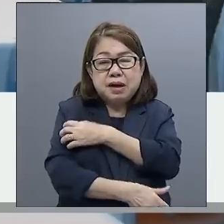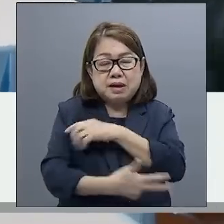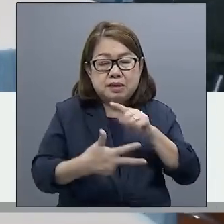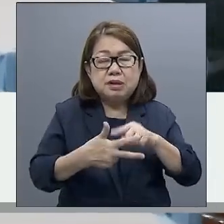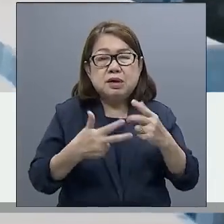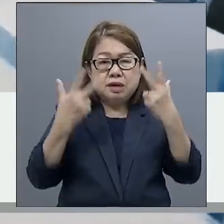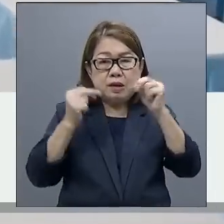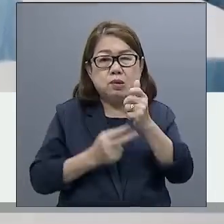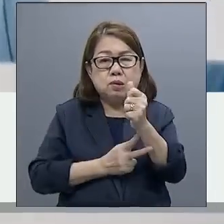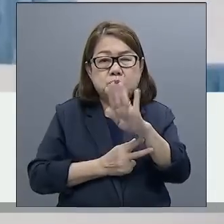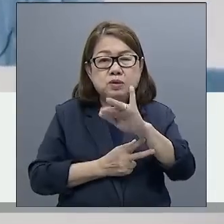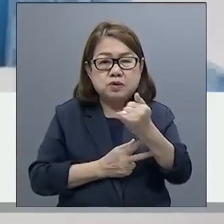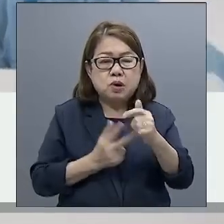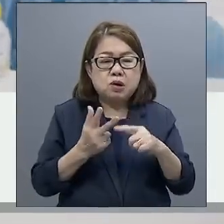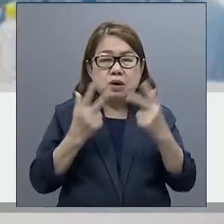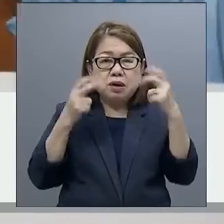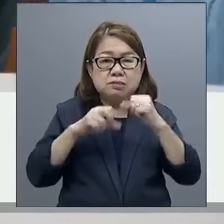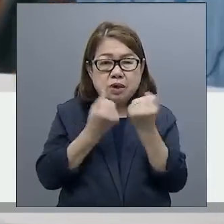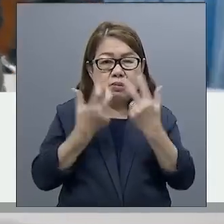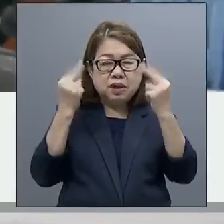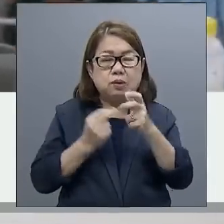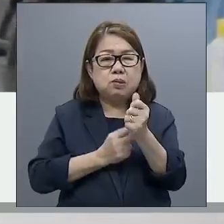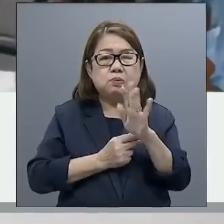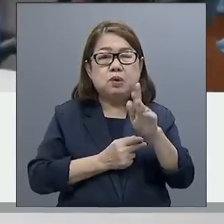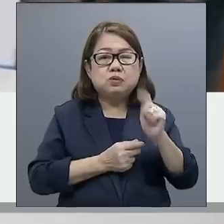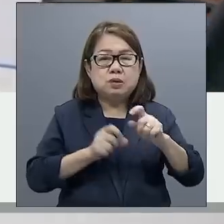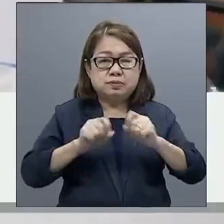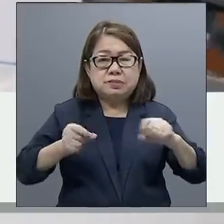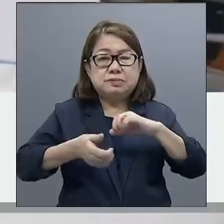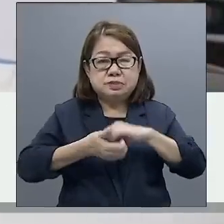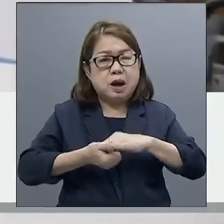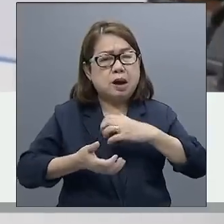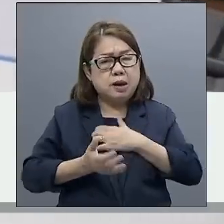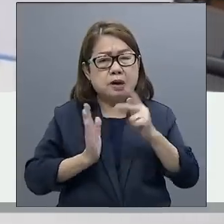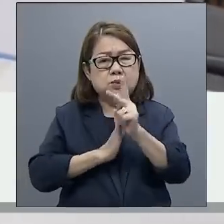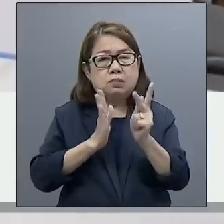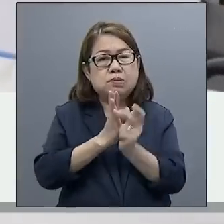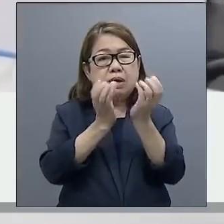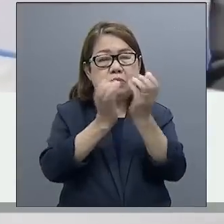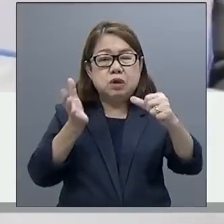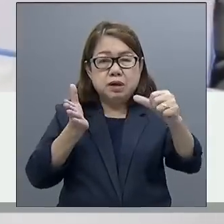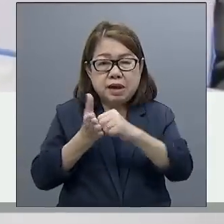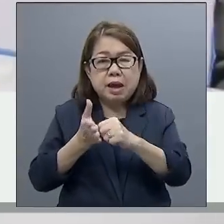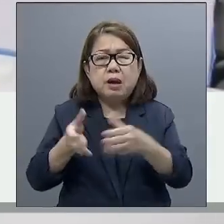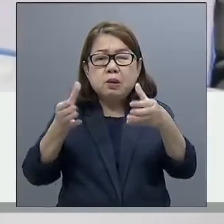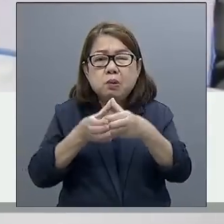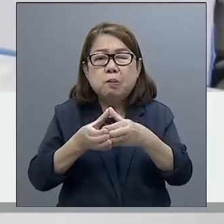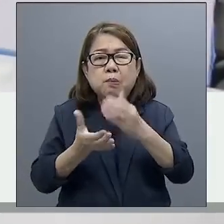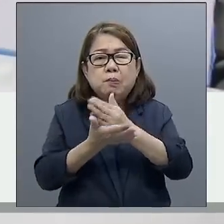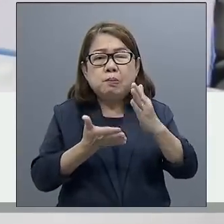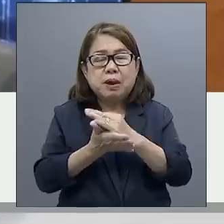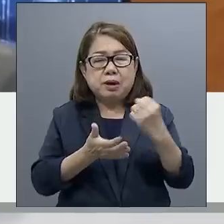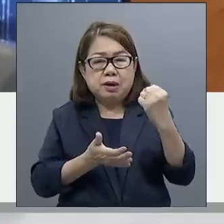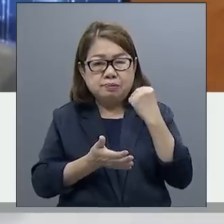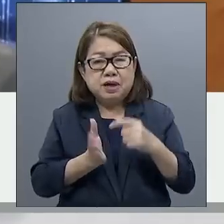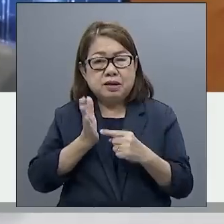สมาคมนายกอบตค่ะที่ลงนามร่วมกันในการผลักดันแก้รัฐธรรมนูญเกี่ยวกับการกระจายอำนาจที่จะเสนอให้มีการแก้